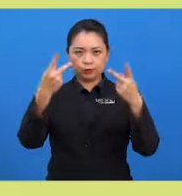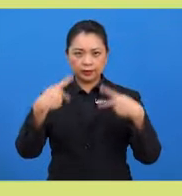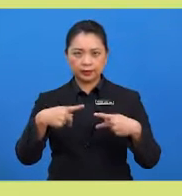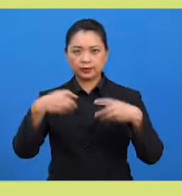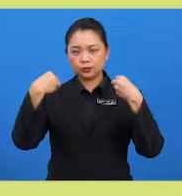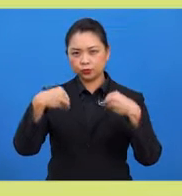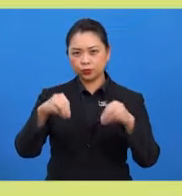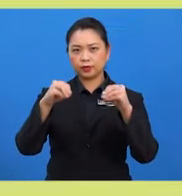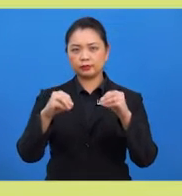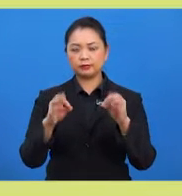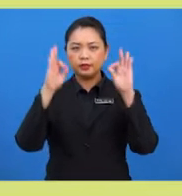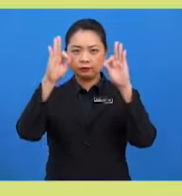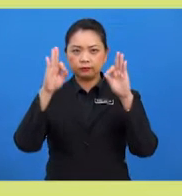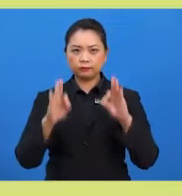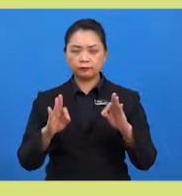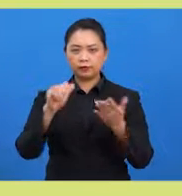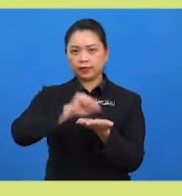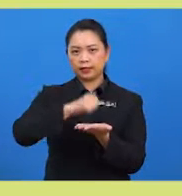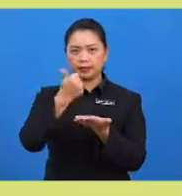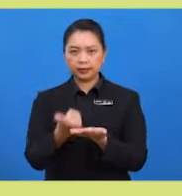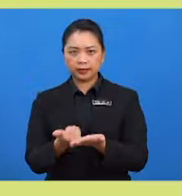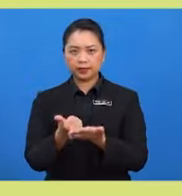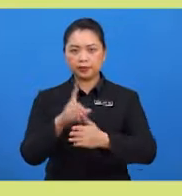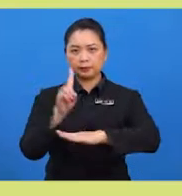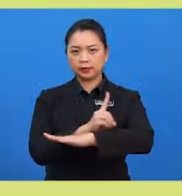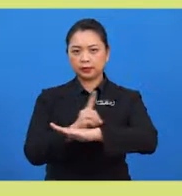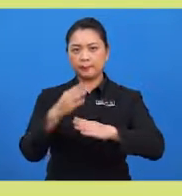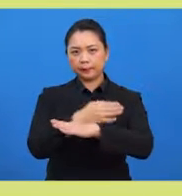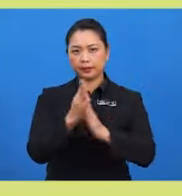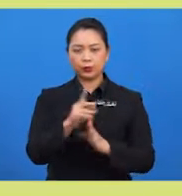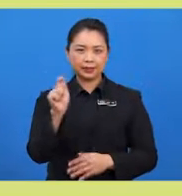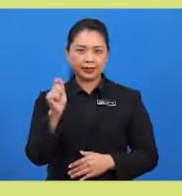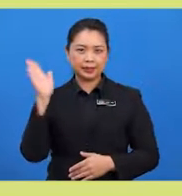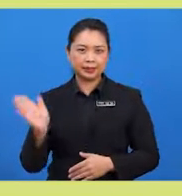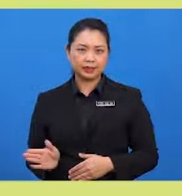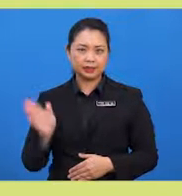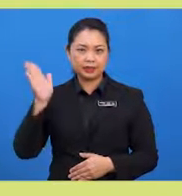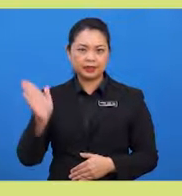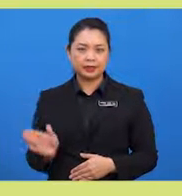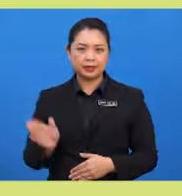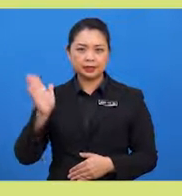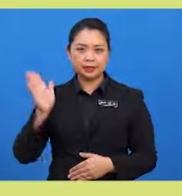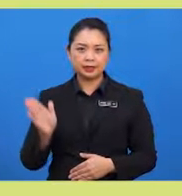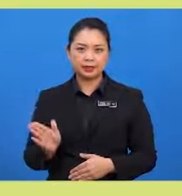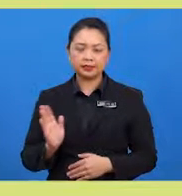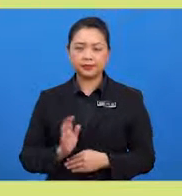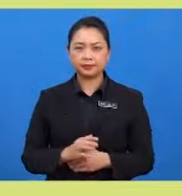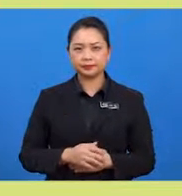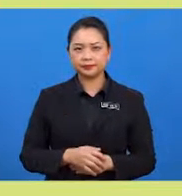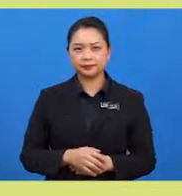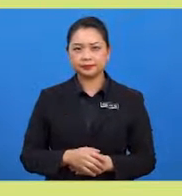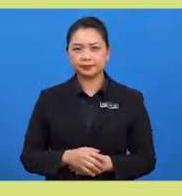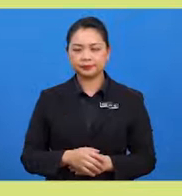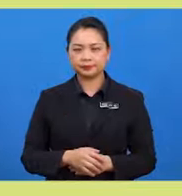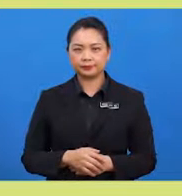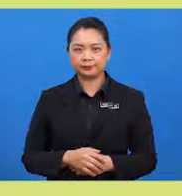jualan. Format akaun perdagangan bentuk T seperti yang ditunjukkan. Jualan tolak pulangan jualan di sebelah